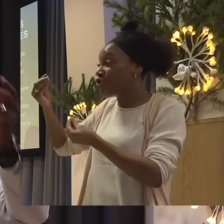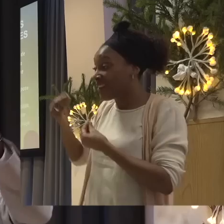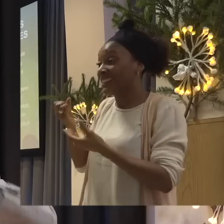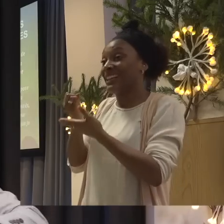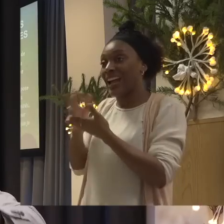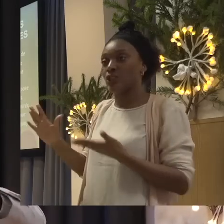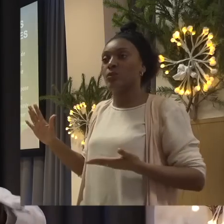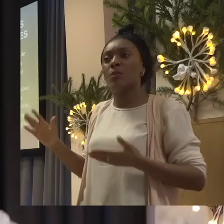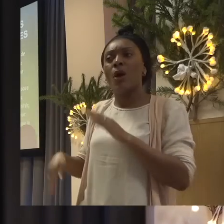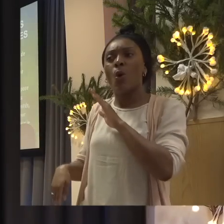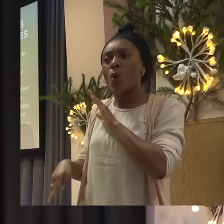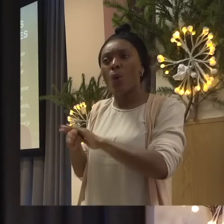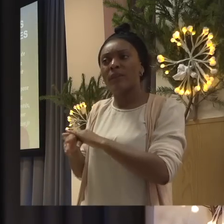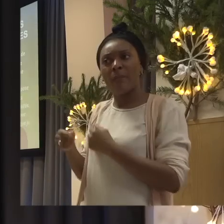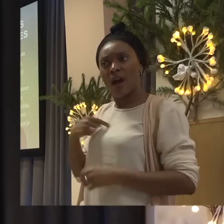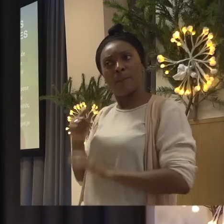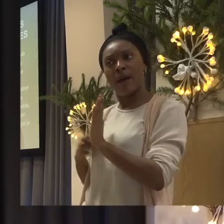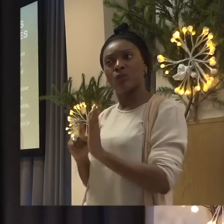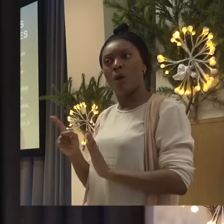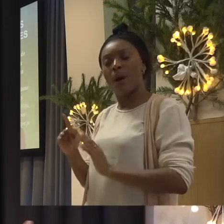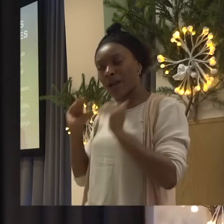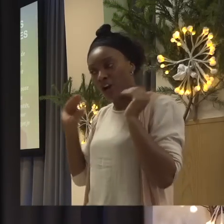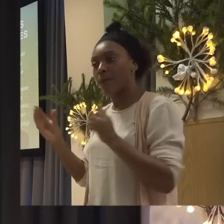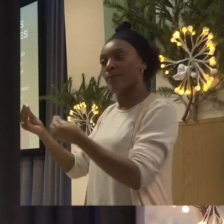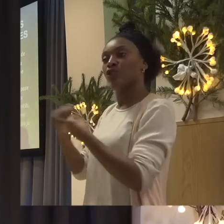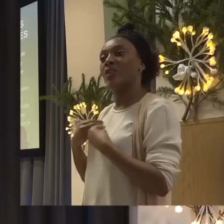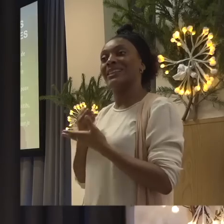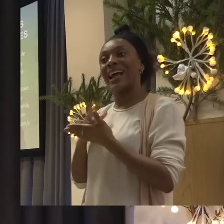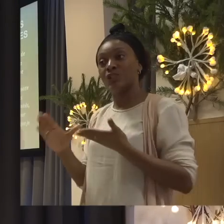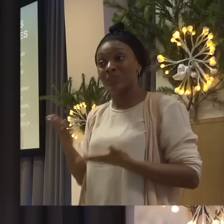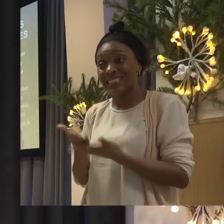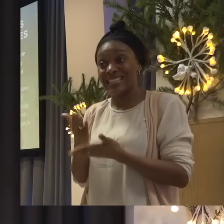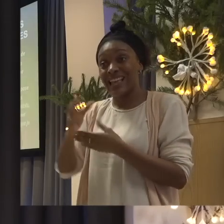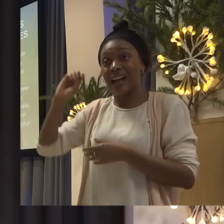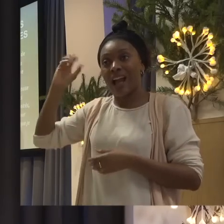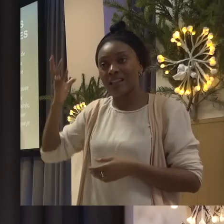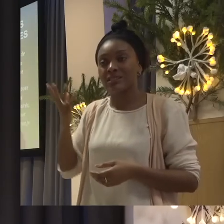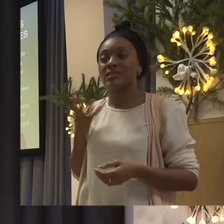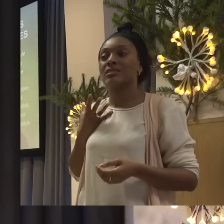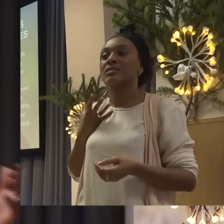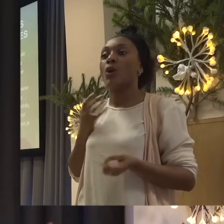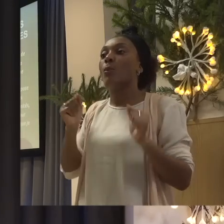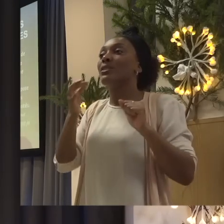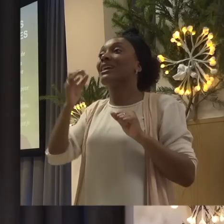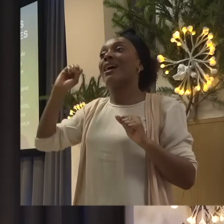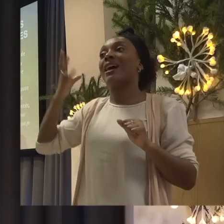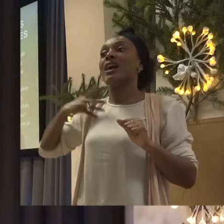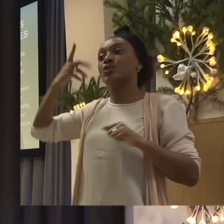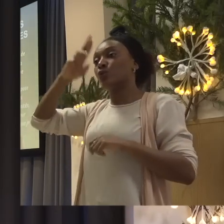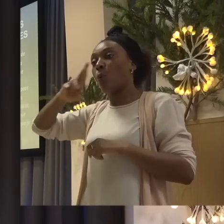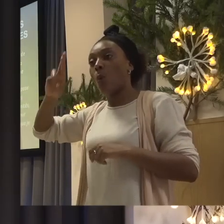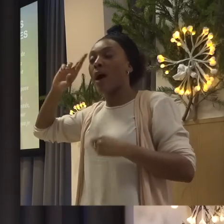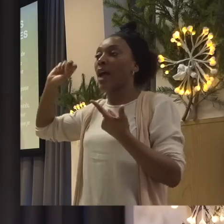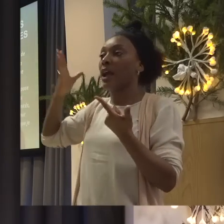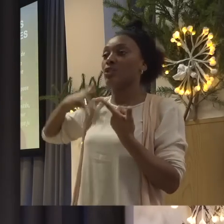quelqu'un qui, au départ, ne l'avait pas mérité. C'est pour cela qu'on peut parler de la grâce présidentielle, qu'on peut parler de la grâce du roi. C'est-à-dire